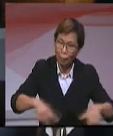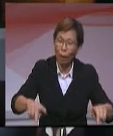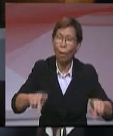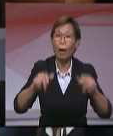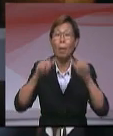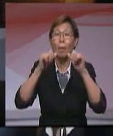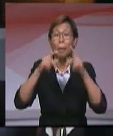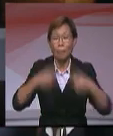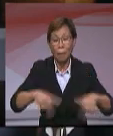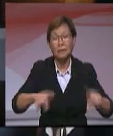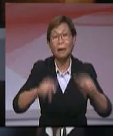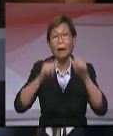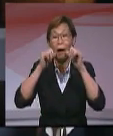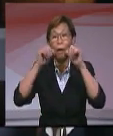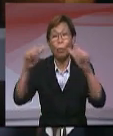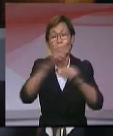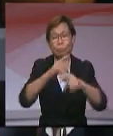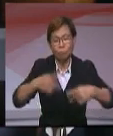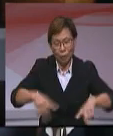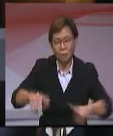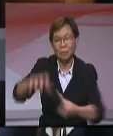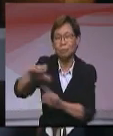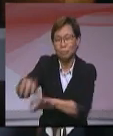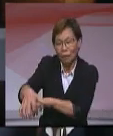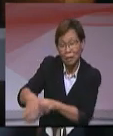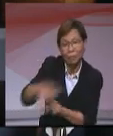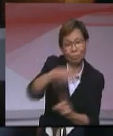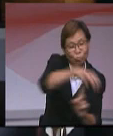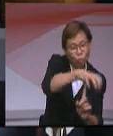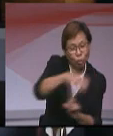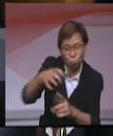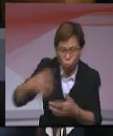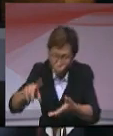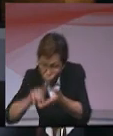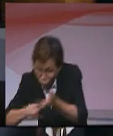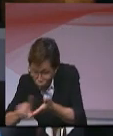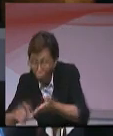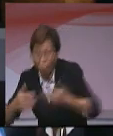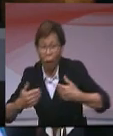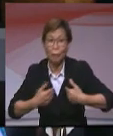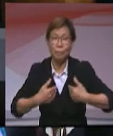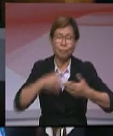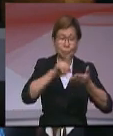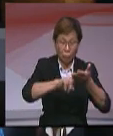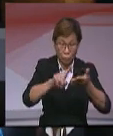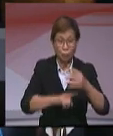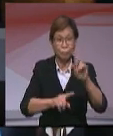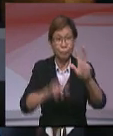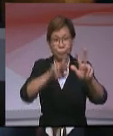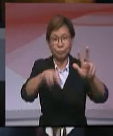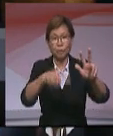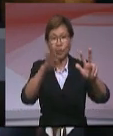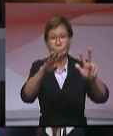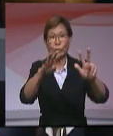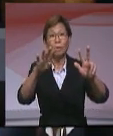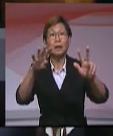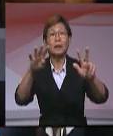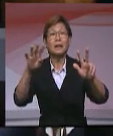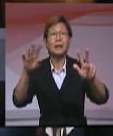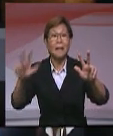pasar awam dan pasar tani telah diperiksa. Turut diperiksa adalah 3,043 rumah